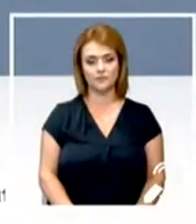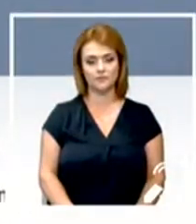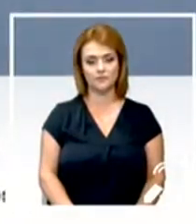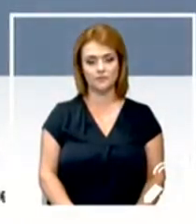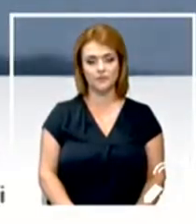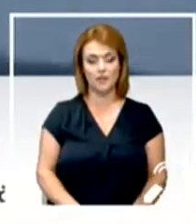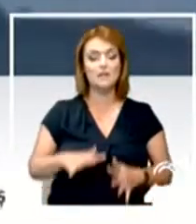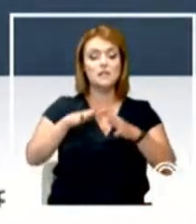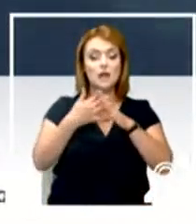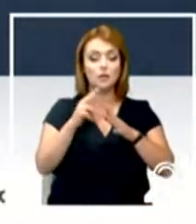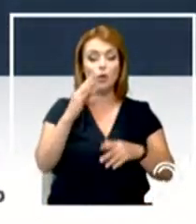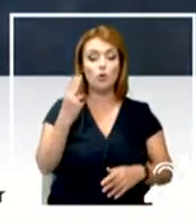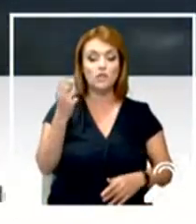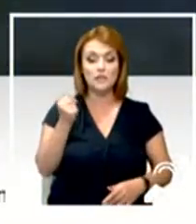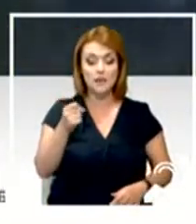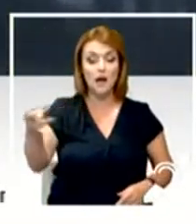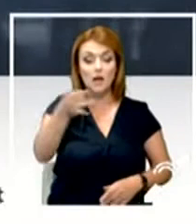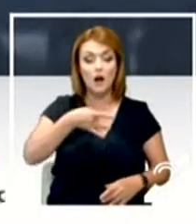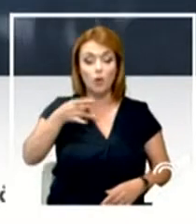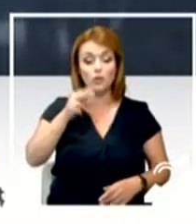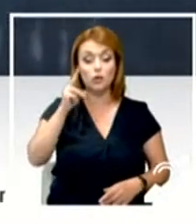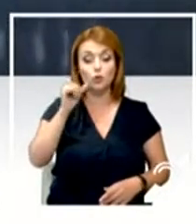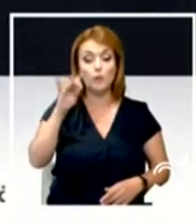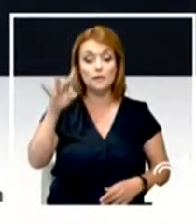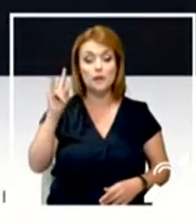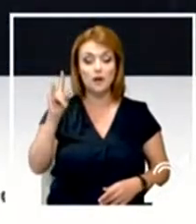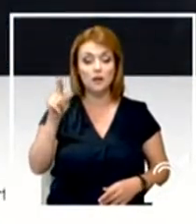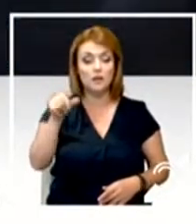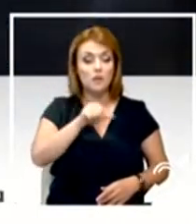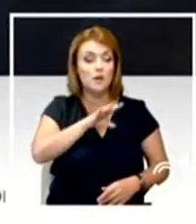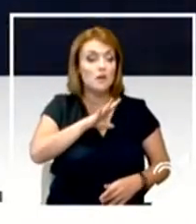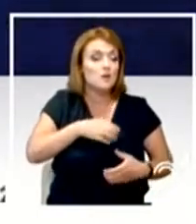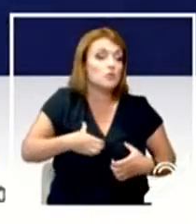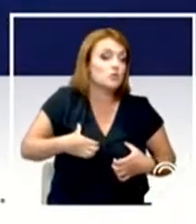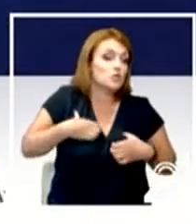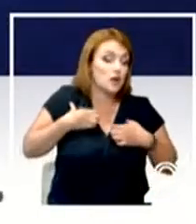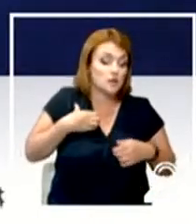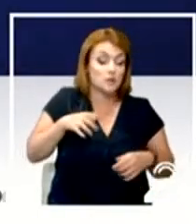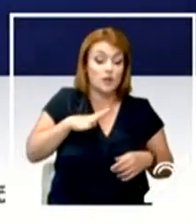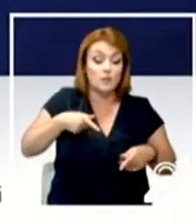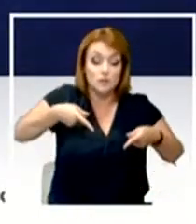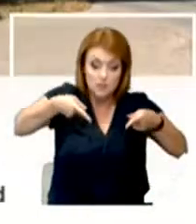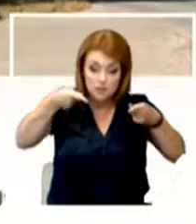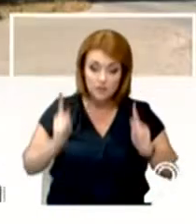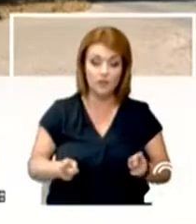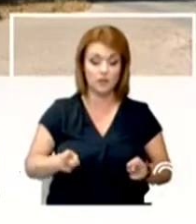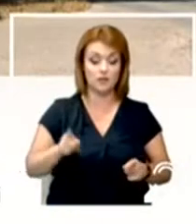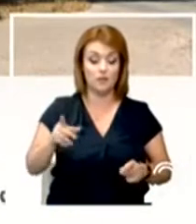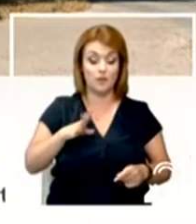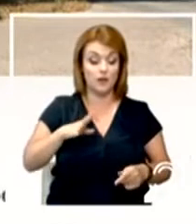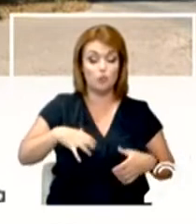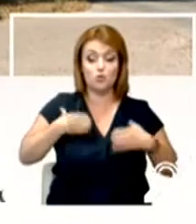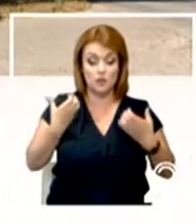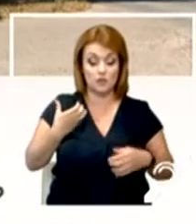Platoul Coșnița din raionul Dubăsare a fost scena celor mai cumplite evenimente din războiul ruso-moldav. În acest loc, în